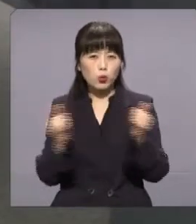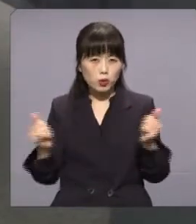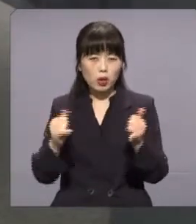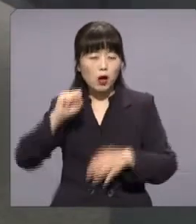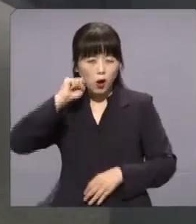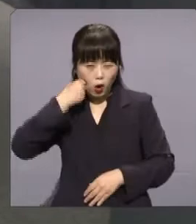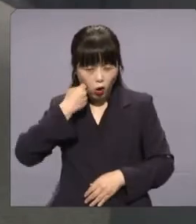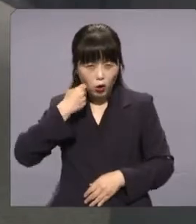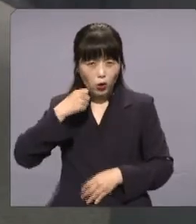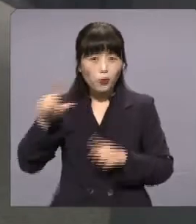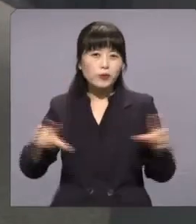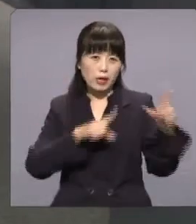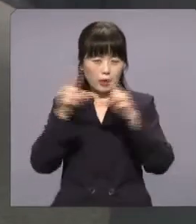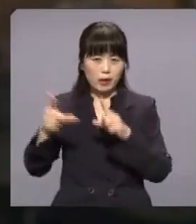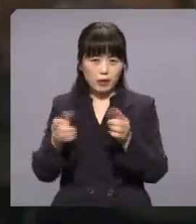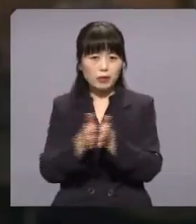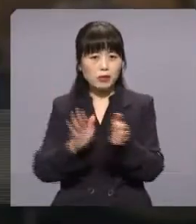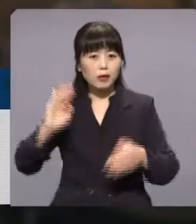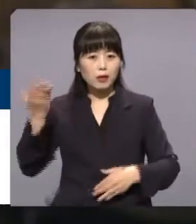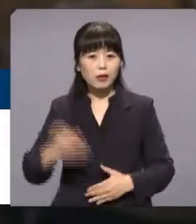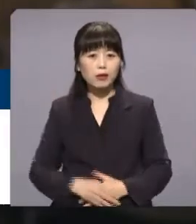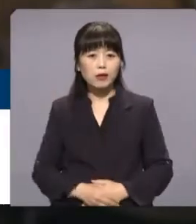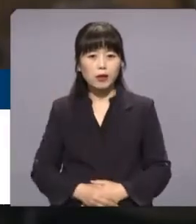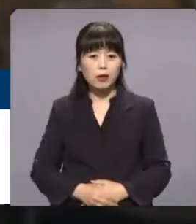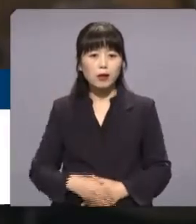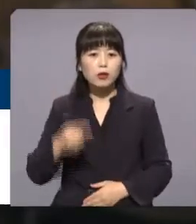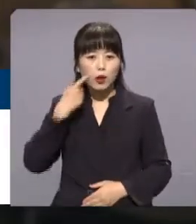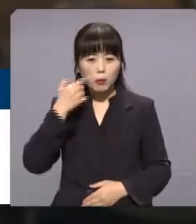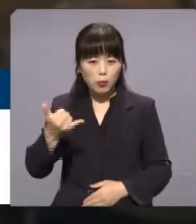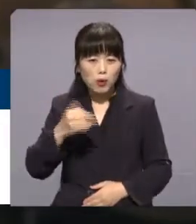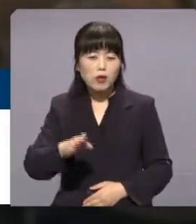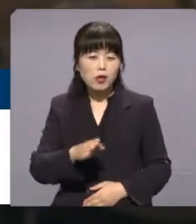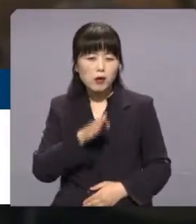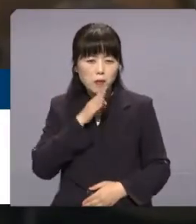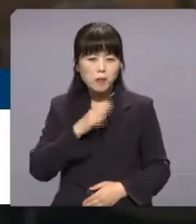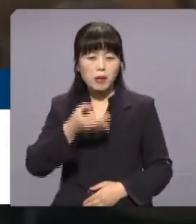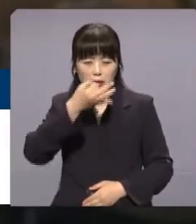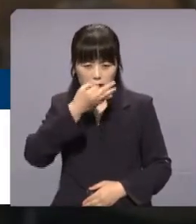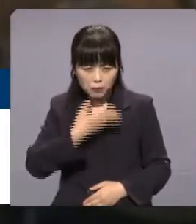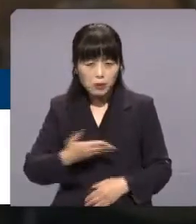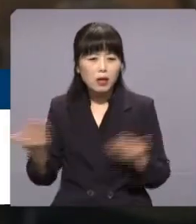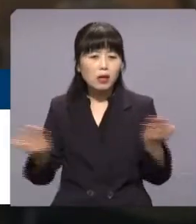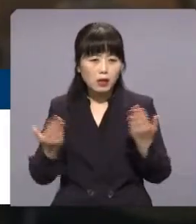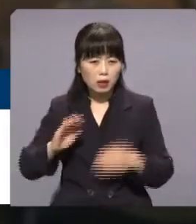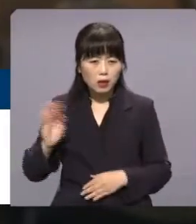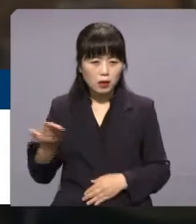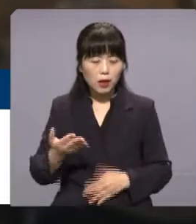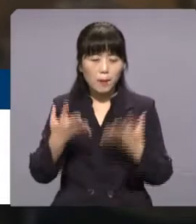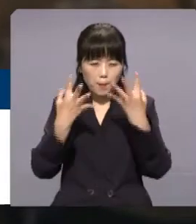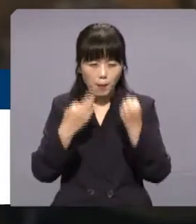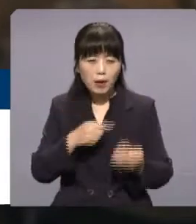고된 삶을 시작하게 됩니다. To say that they worked hard and sacrificed